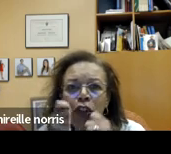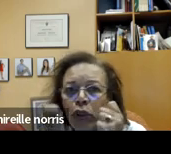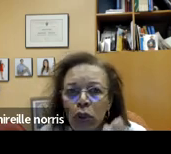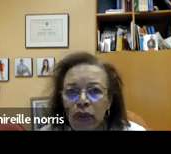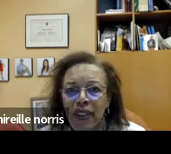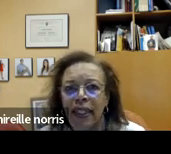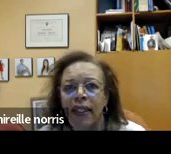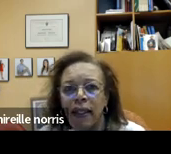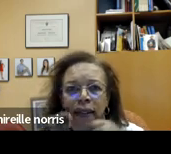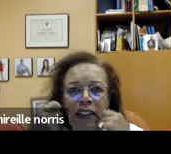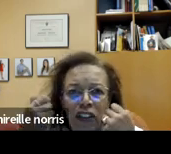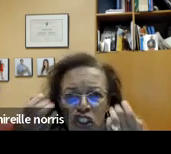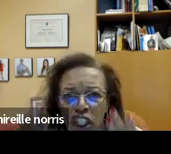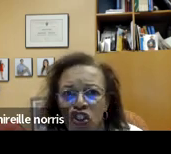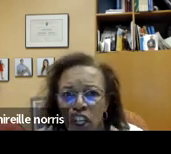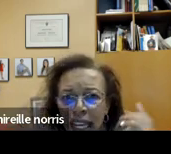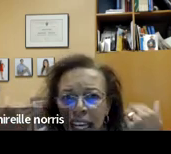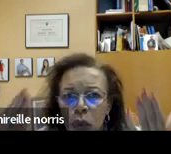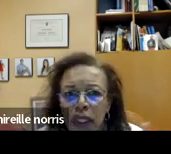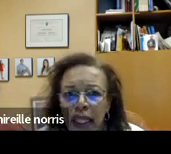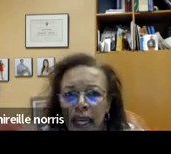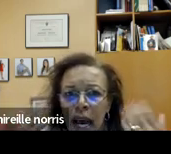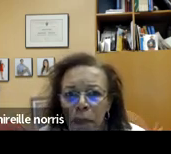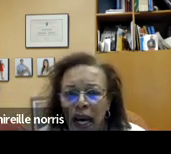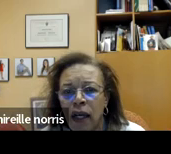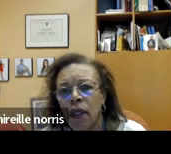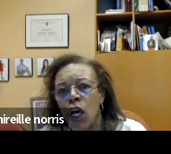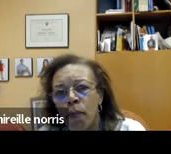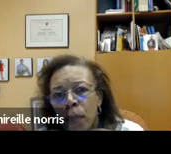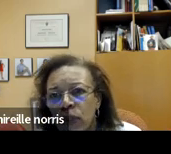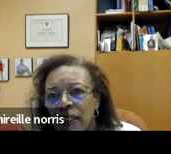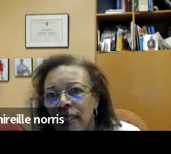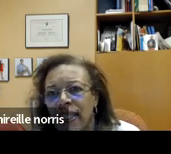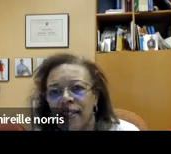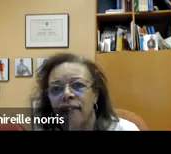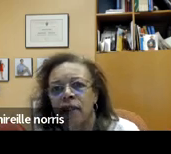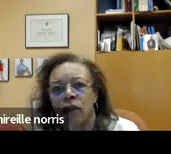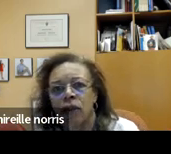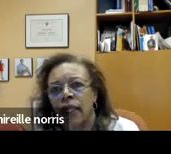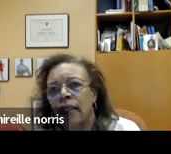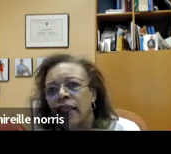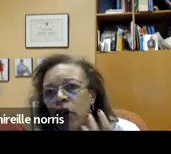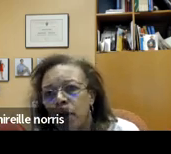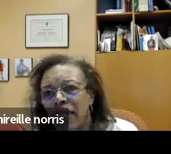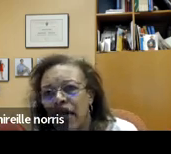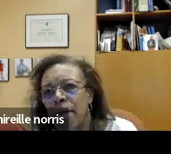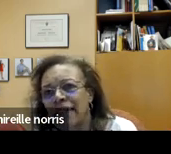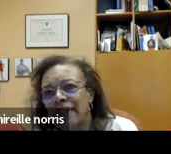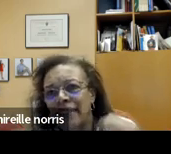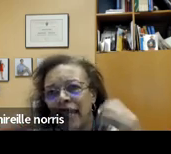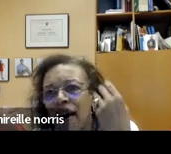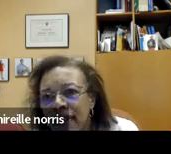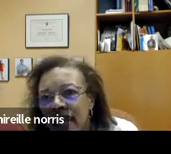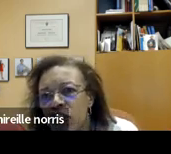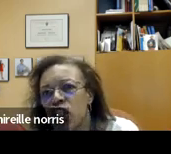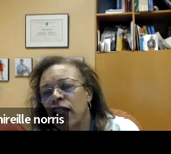de la curiosité, rechercher, écouter, apprendre, poser des questions, développer de